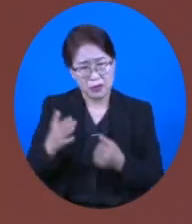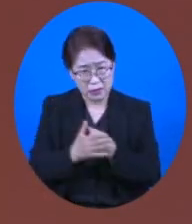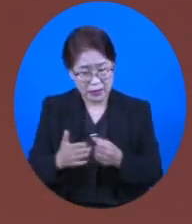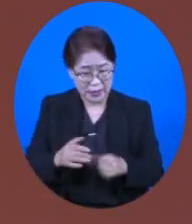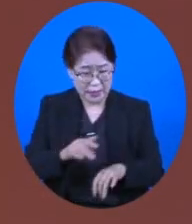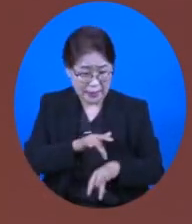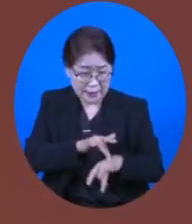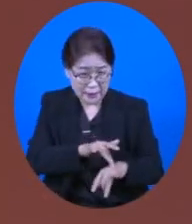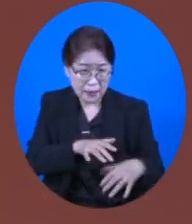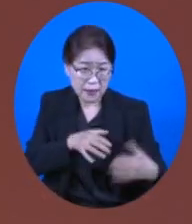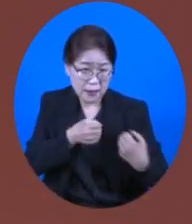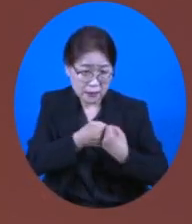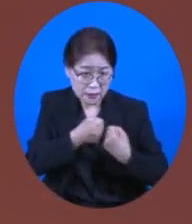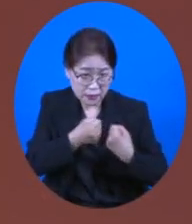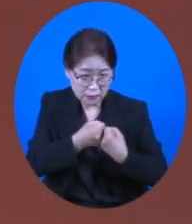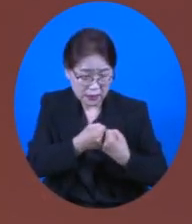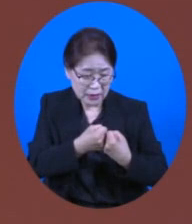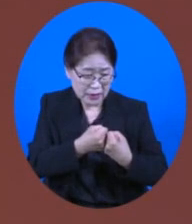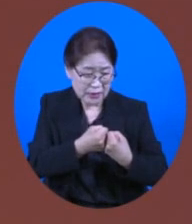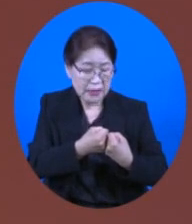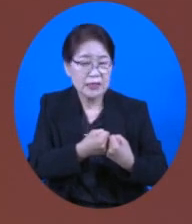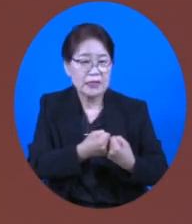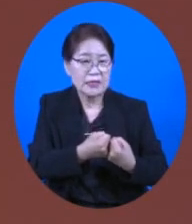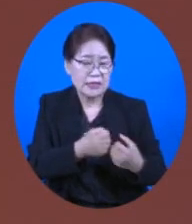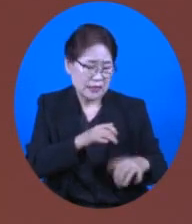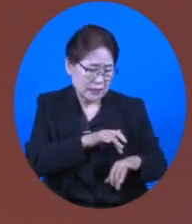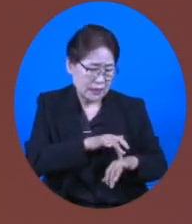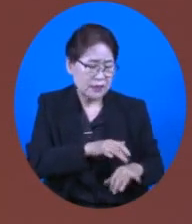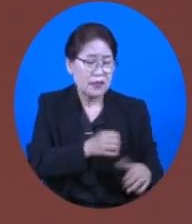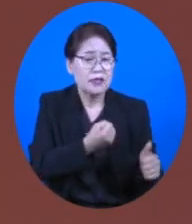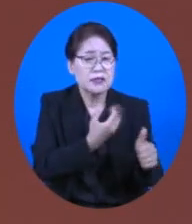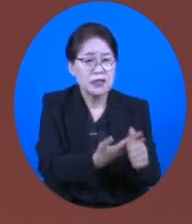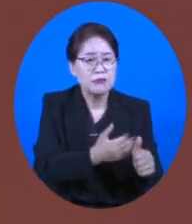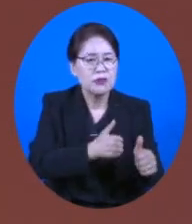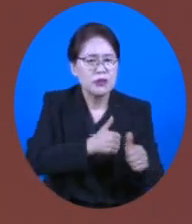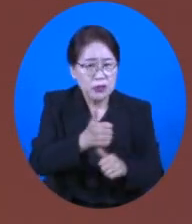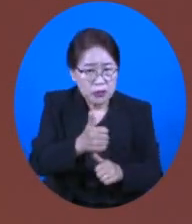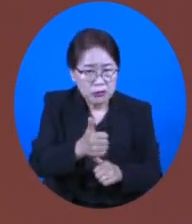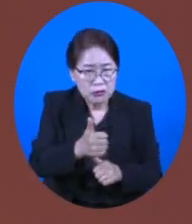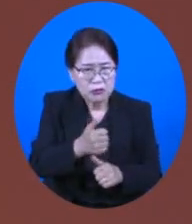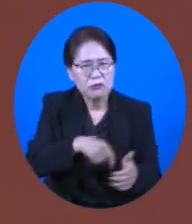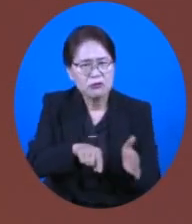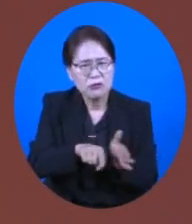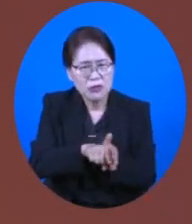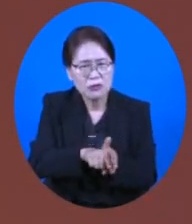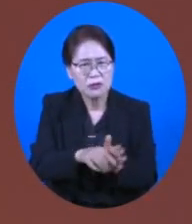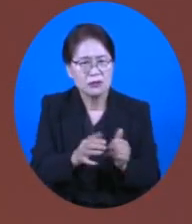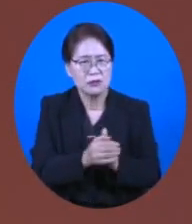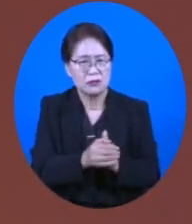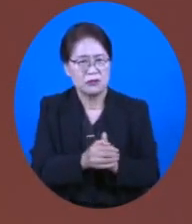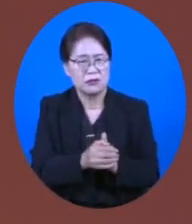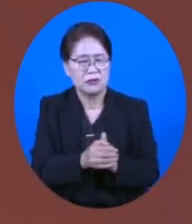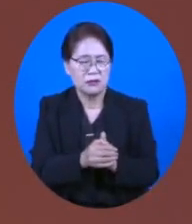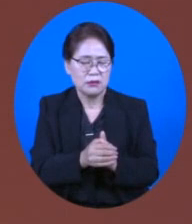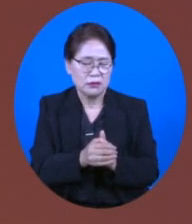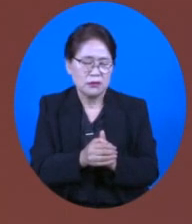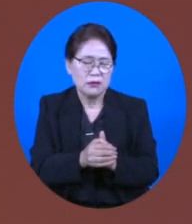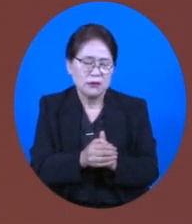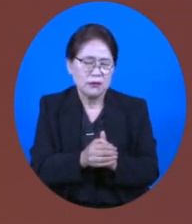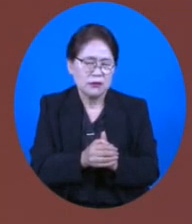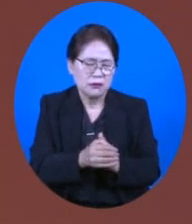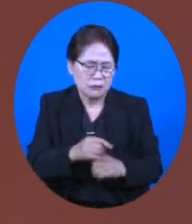마귀와의 싸움에서 사탄의 참소를 이기기 위해서 초인이 될 이유도 없고 고행을 해야 될 이유도